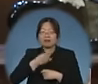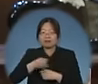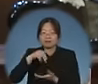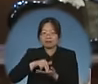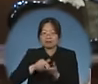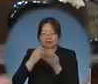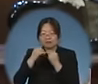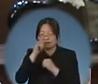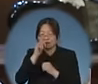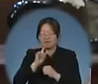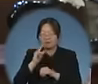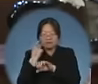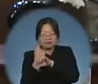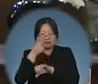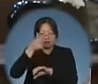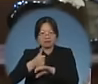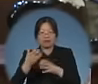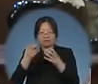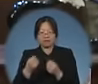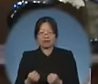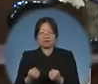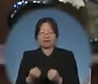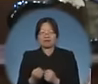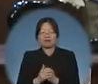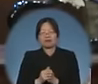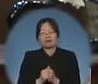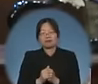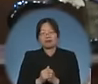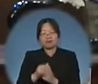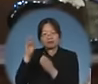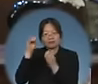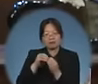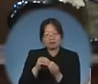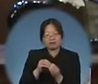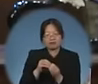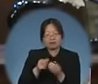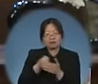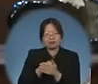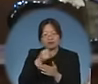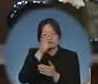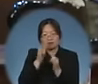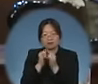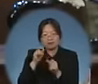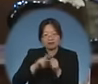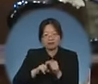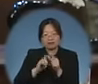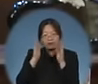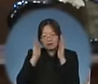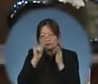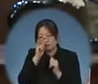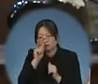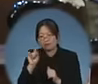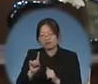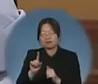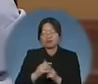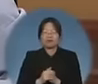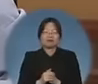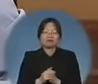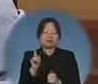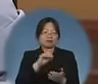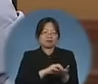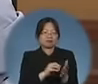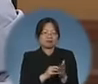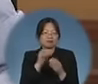경향이 많더라라는 연구 결과가 많다. 근데 이거는 그러면 유전적으로 결정됩니까? 사회적으로 학습됩니까? 어느